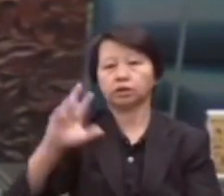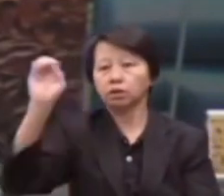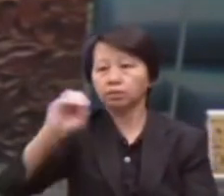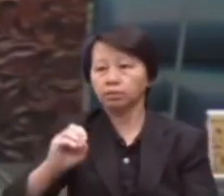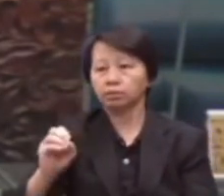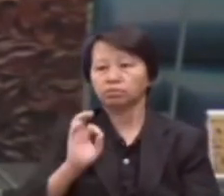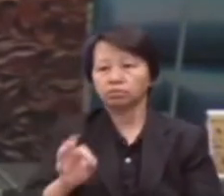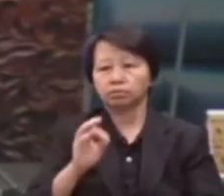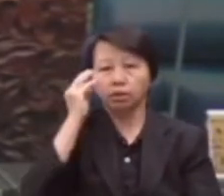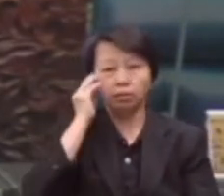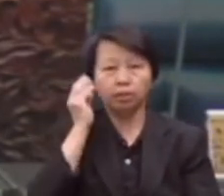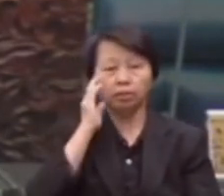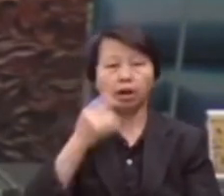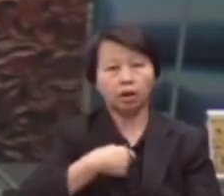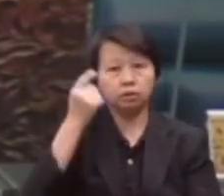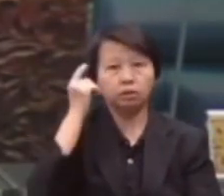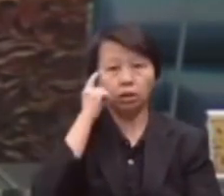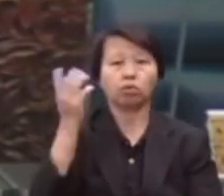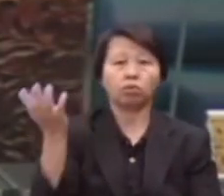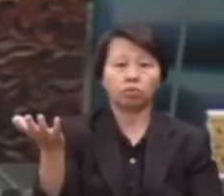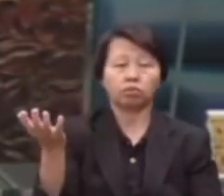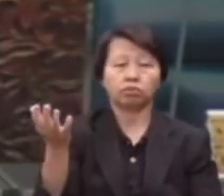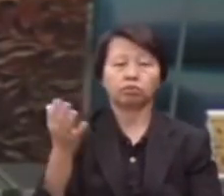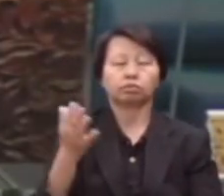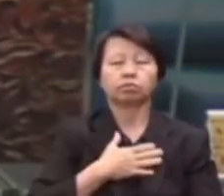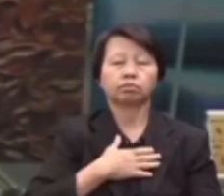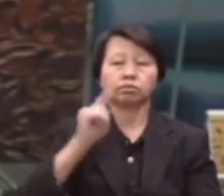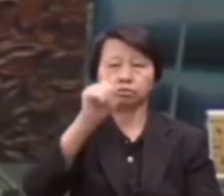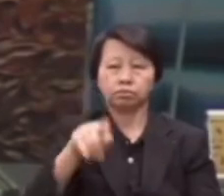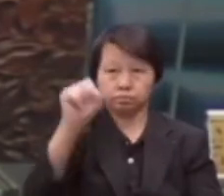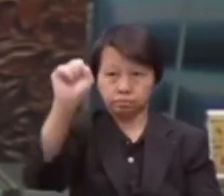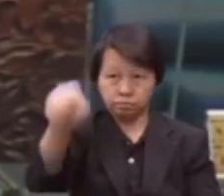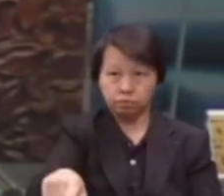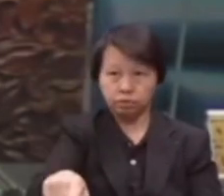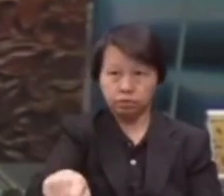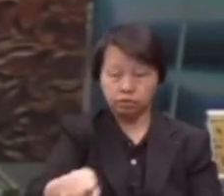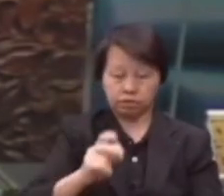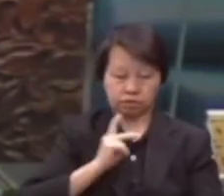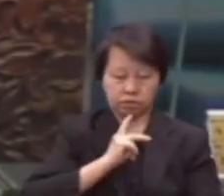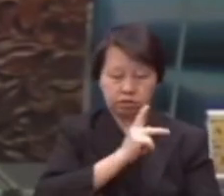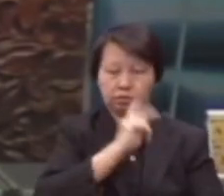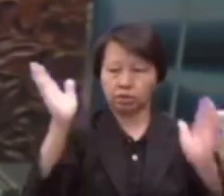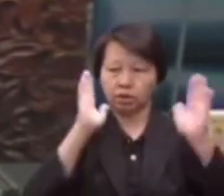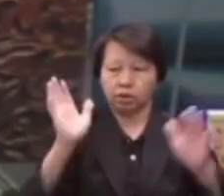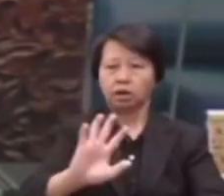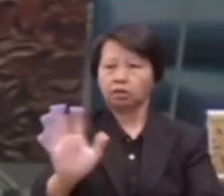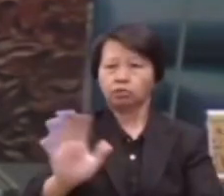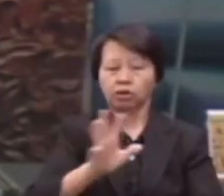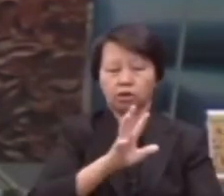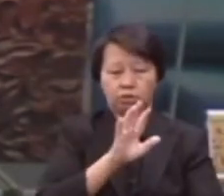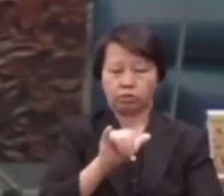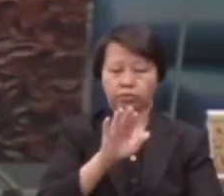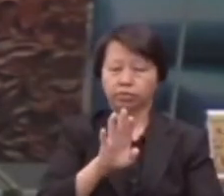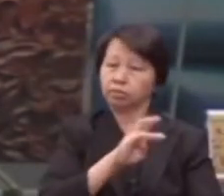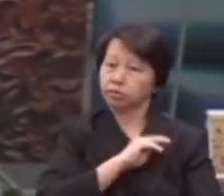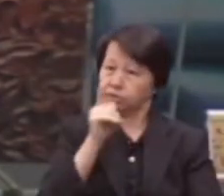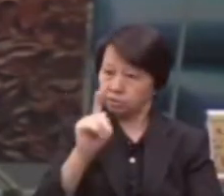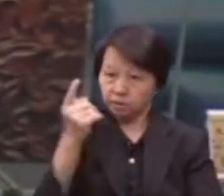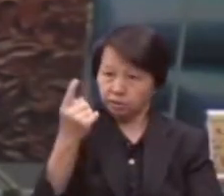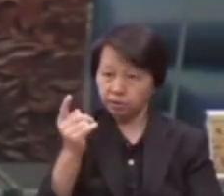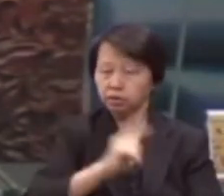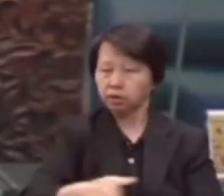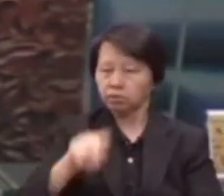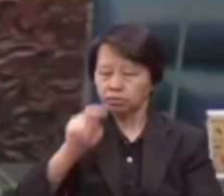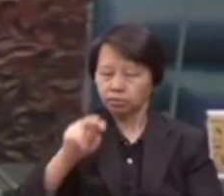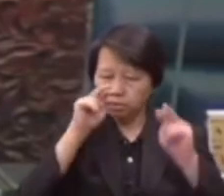kita yang pengalaman yang saya tahulah. Jadi persoalan saya tu, boleh tak katakan Kabinet Malaysia, bukannya Muhammad Menteri saja, melihat ini